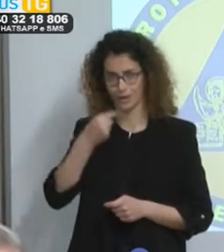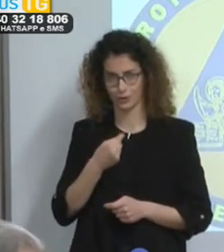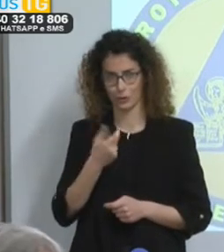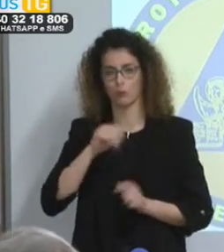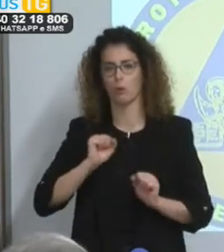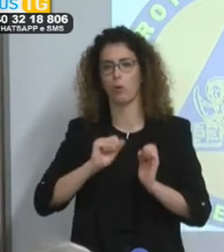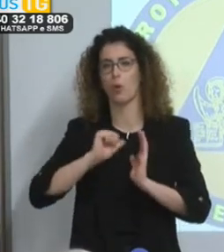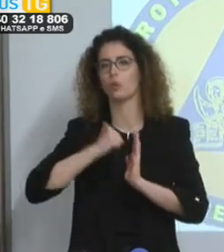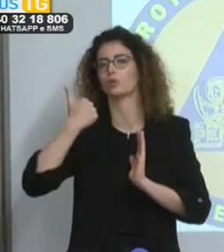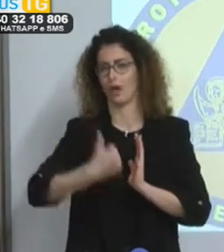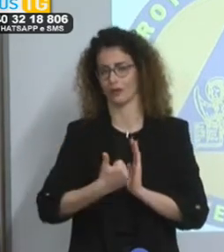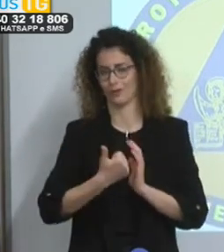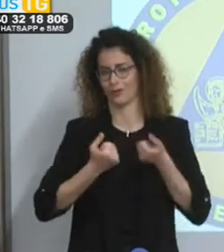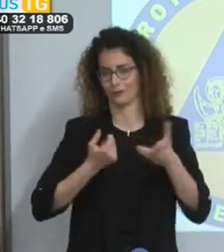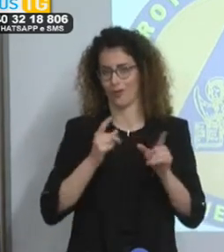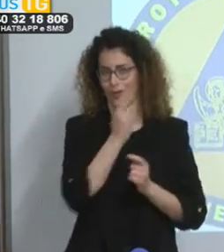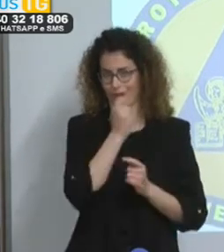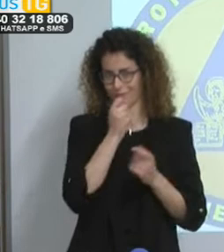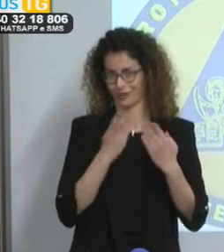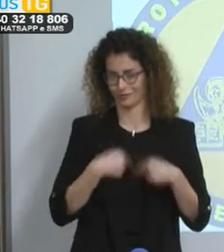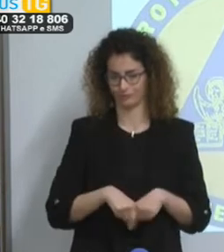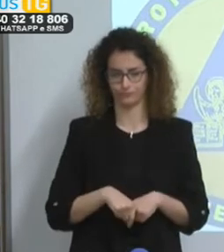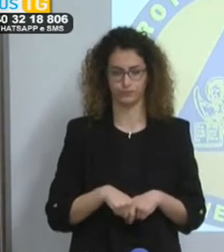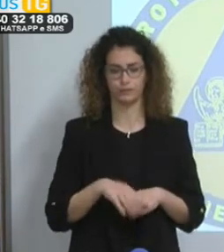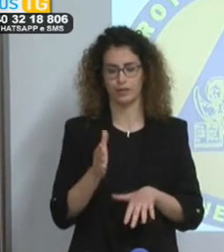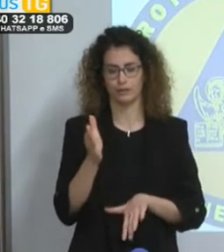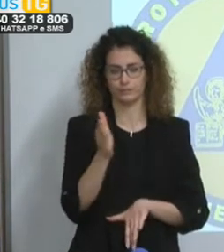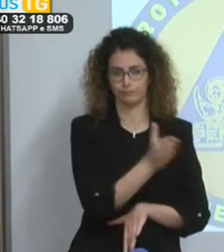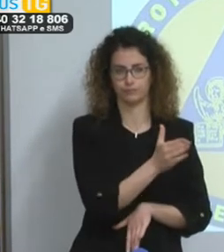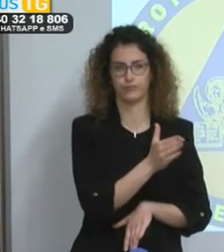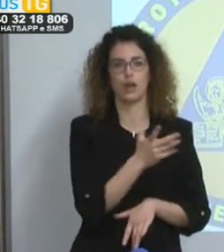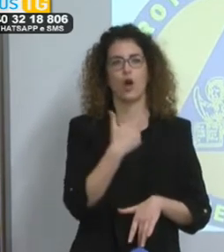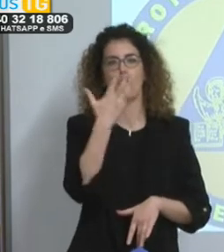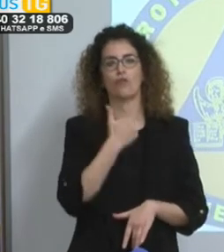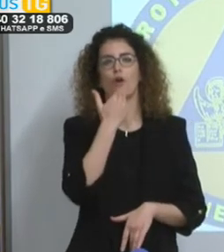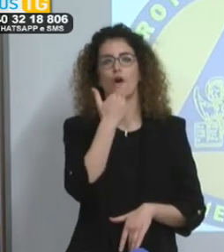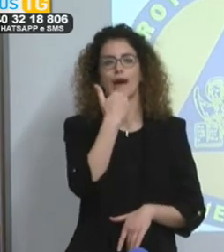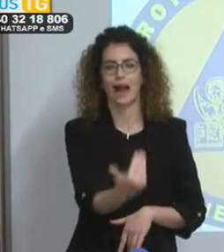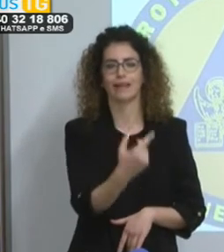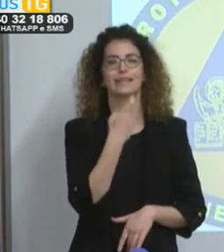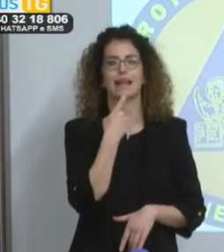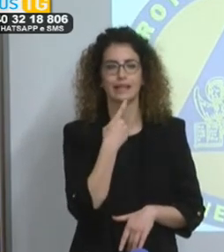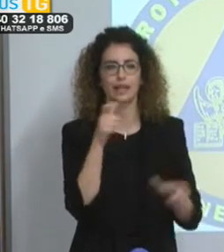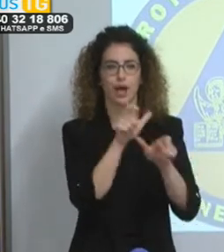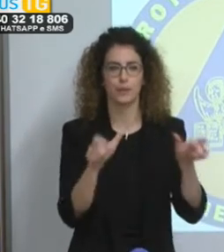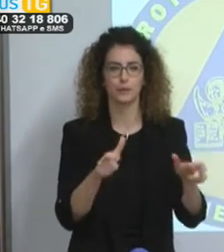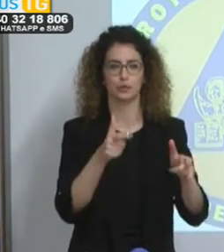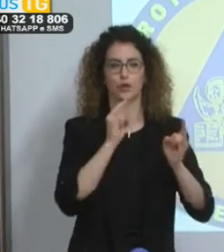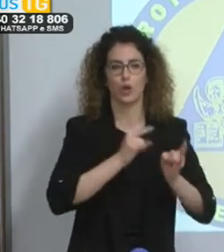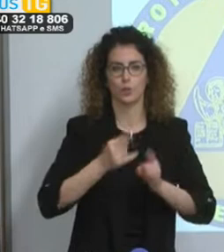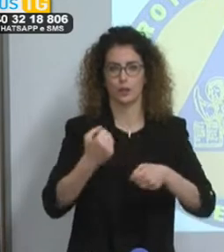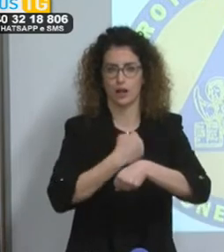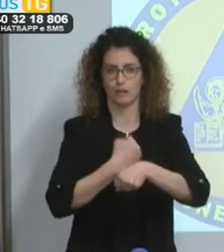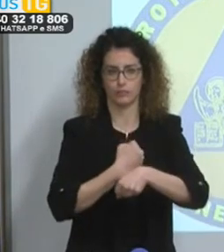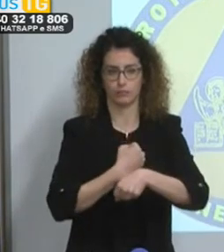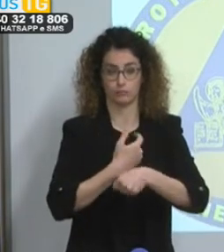di questo, la situazione è... Tanto voglio ringraziare i sanitari, perché comunque se questo è